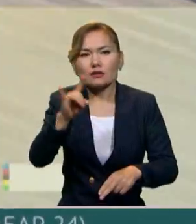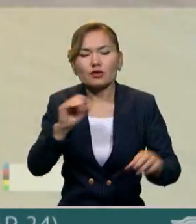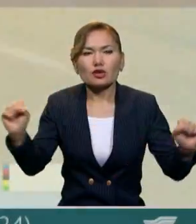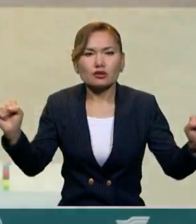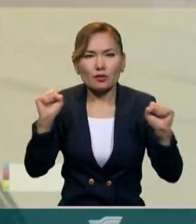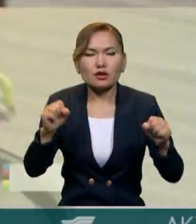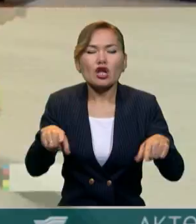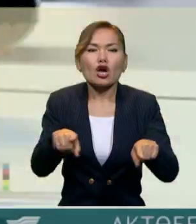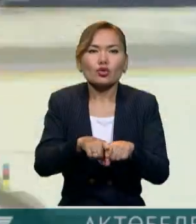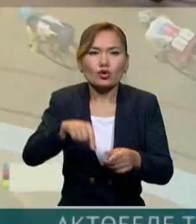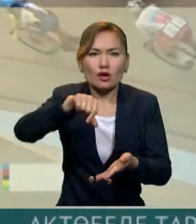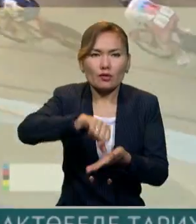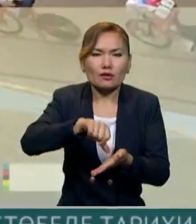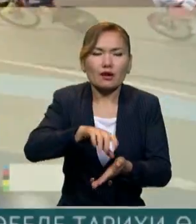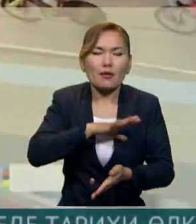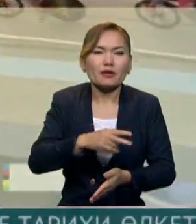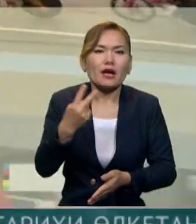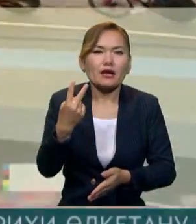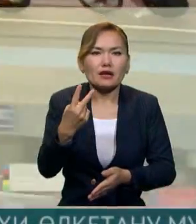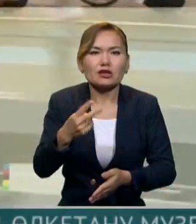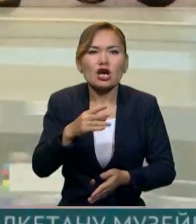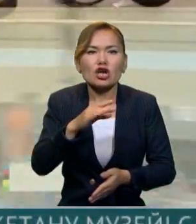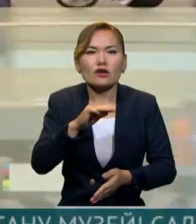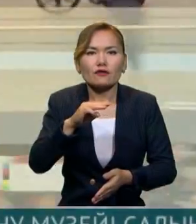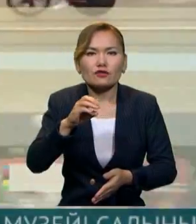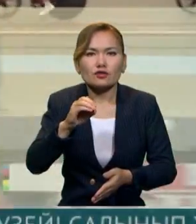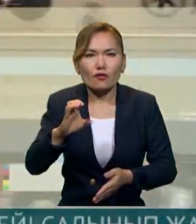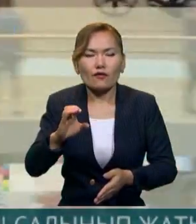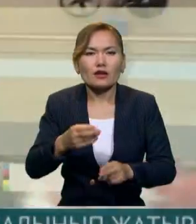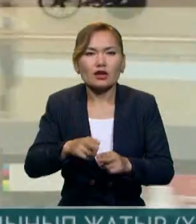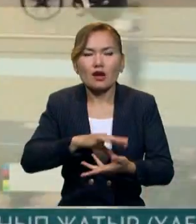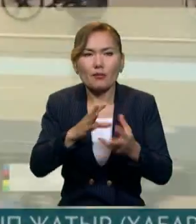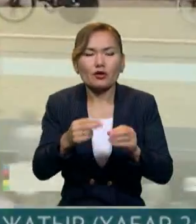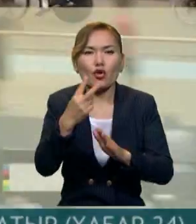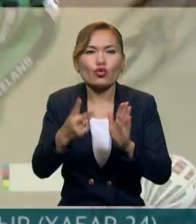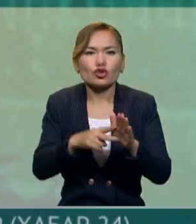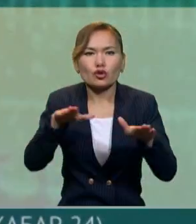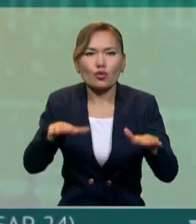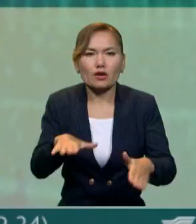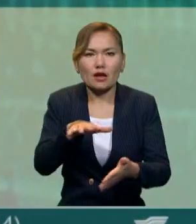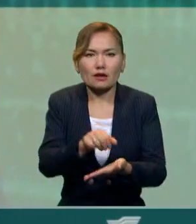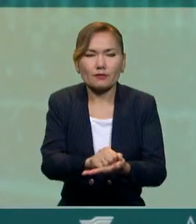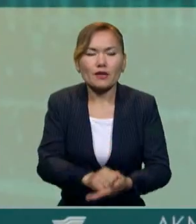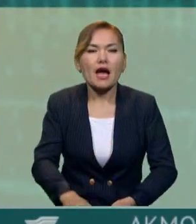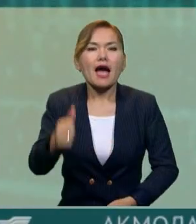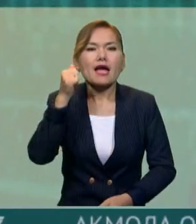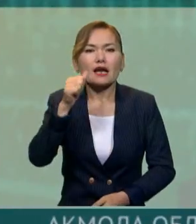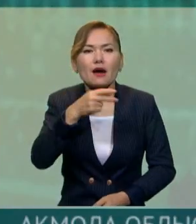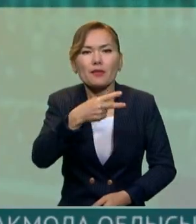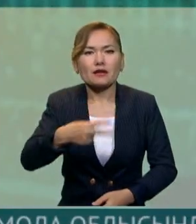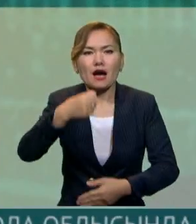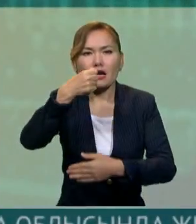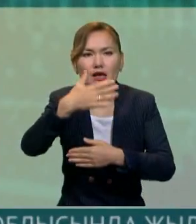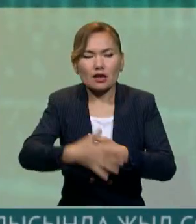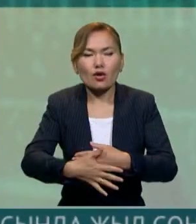қазақстандық спортшы сынға түскен болатын Дмитрий Живцов жалпы есепте 14-ші сатыға тұрақтады. Ал ертең Индонезия